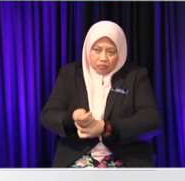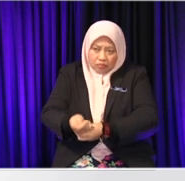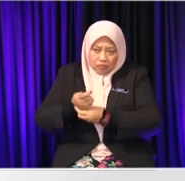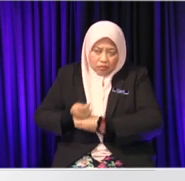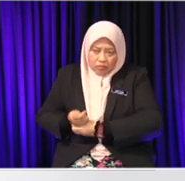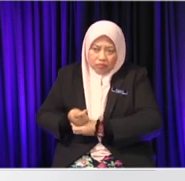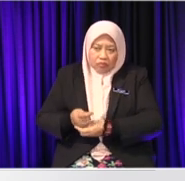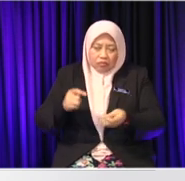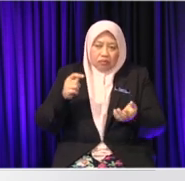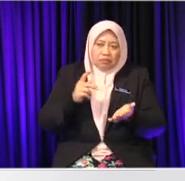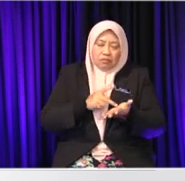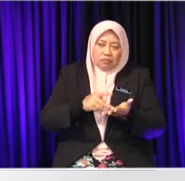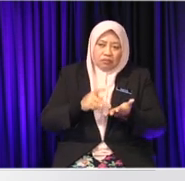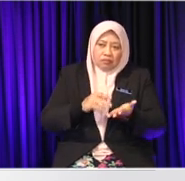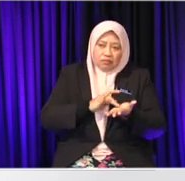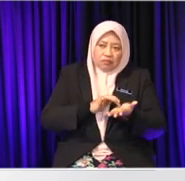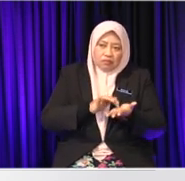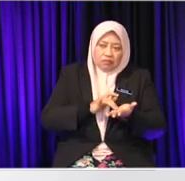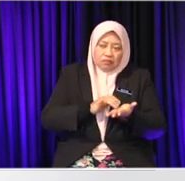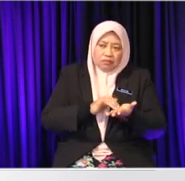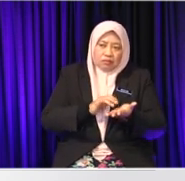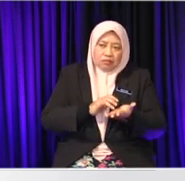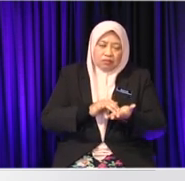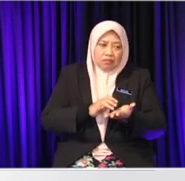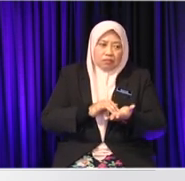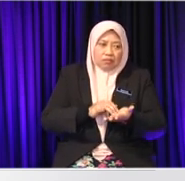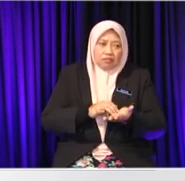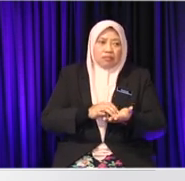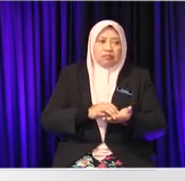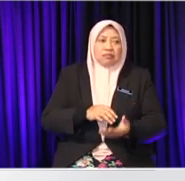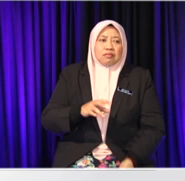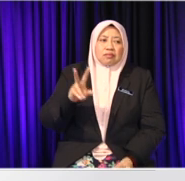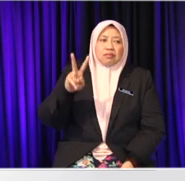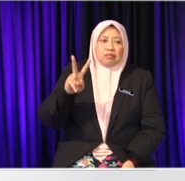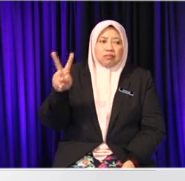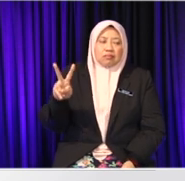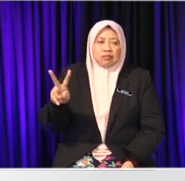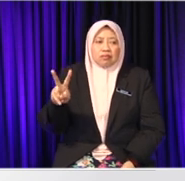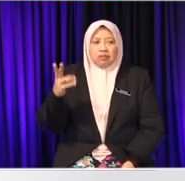dapat jawaban dia hanya menuntut sebanyak 22.000 300